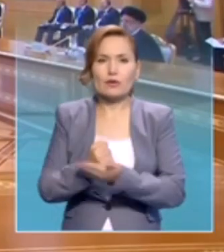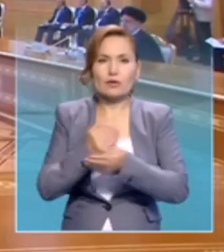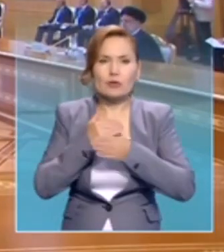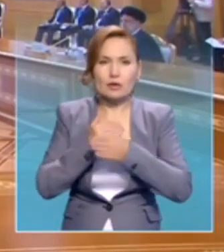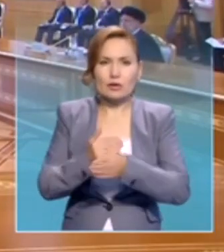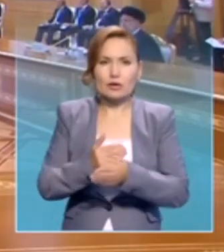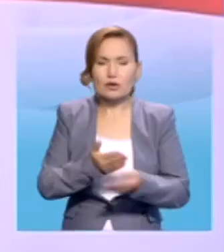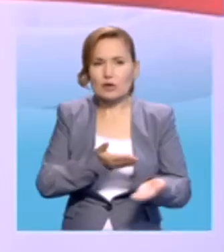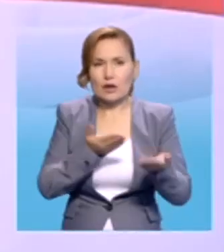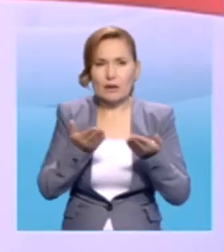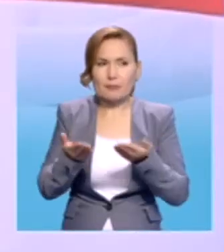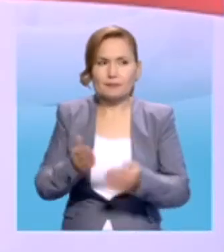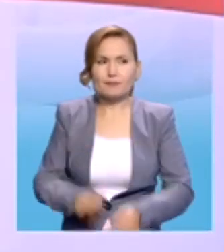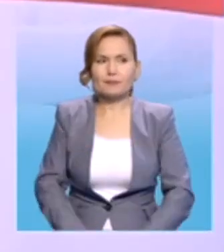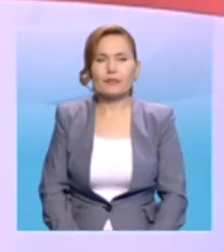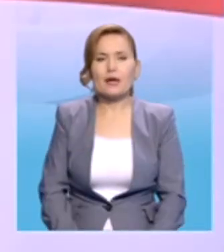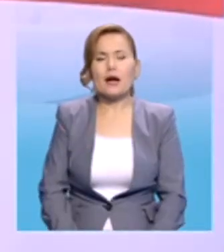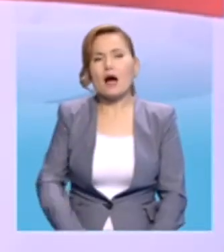шақырамын.